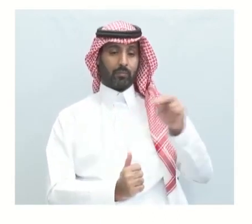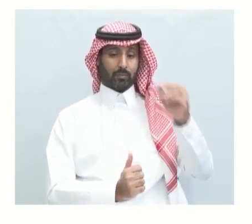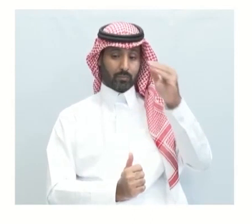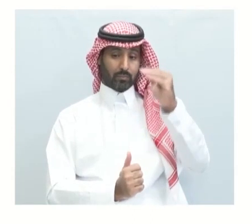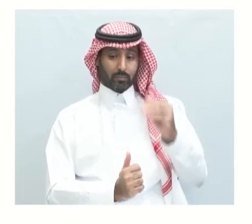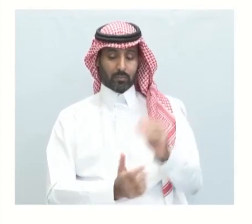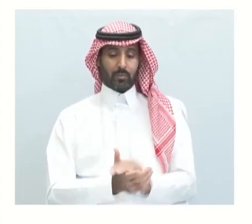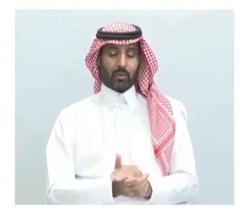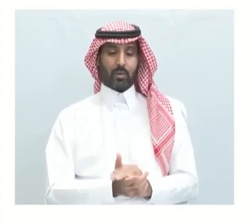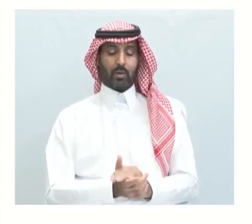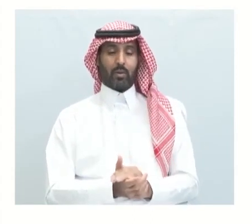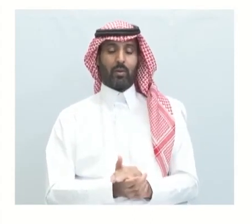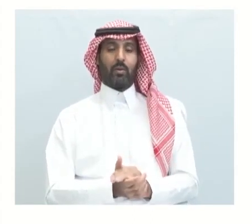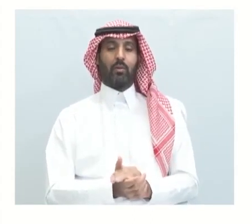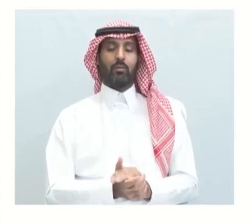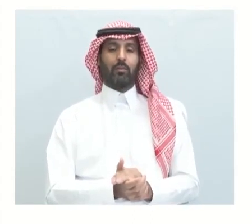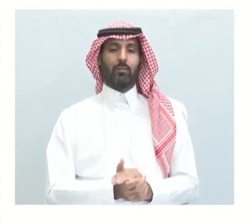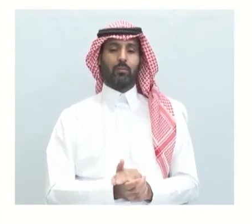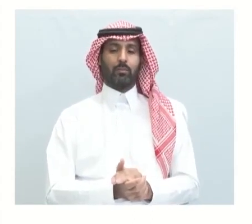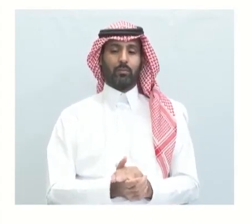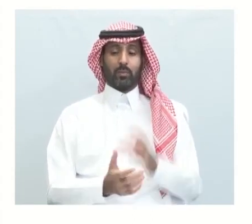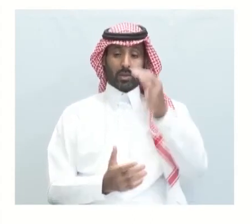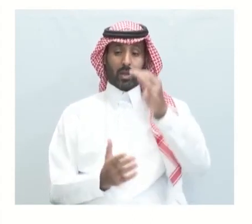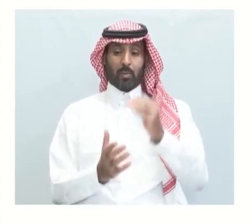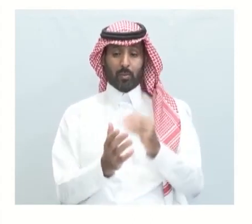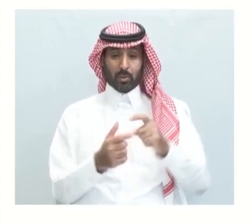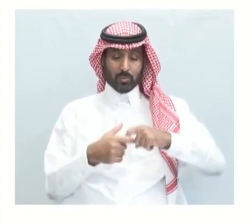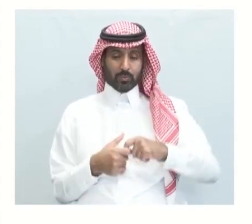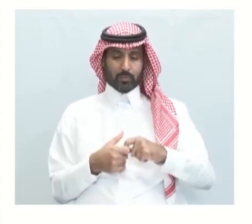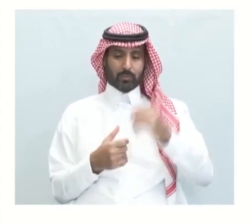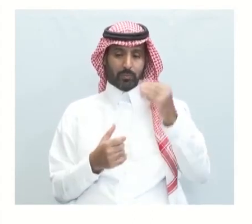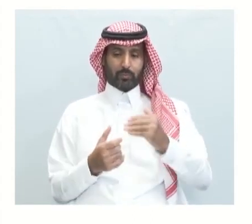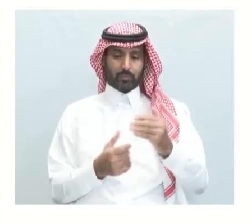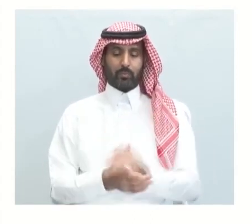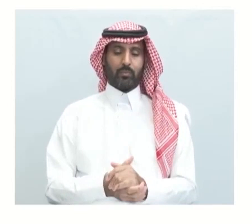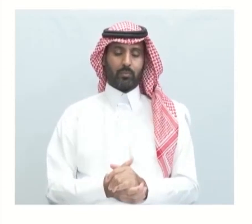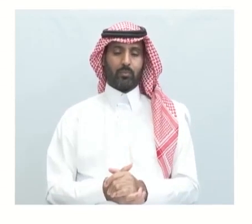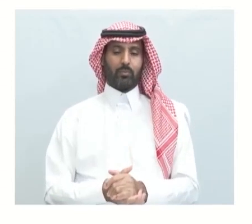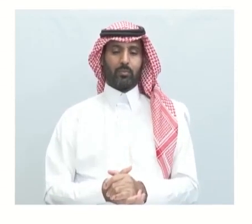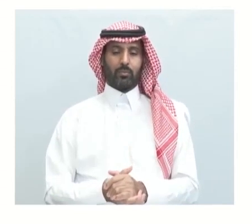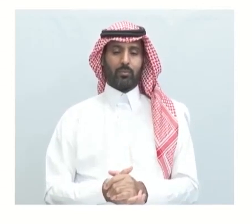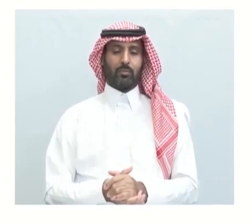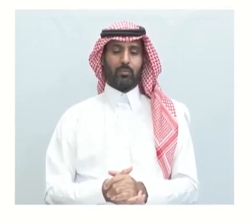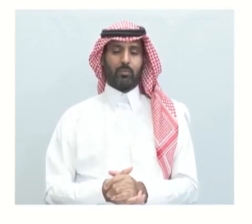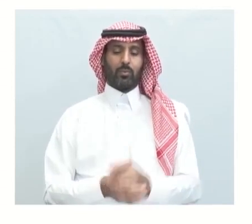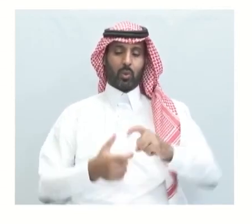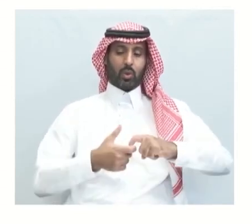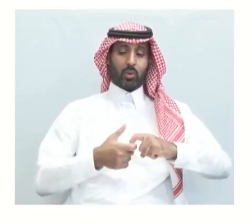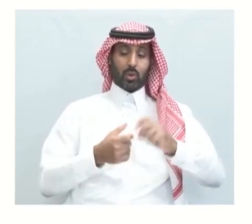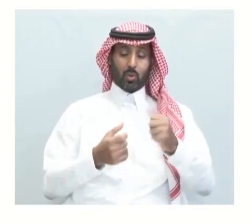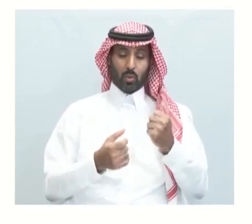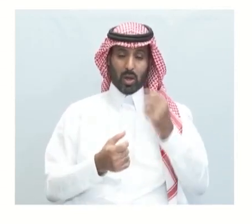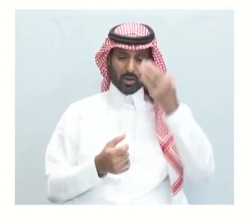عندنا هنا تعريف الكلاس عرفنا القائمه المترابطه ثم العقده الاولى